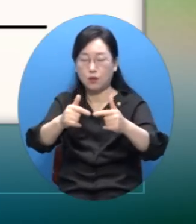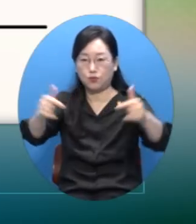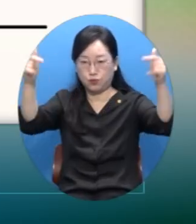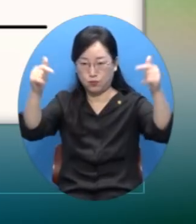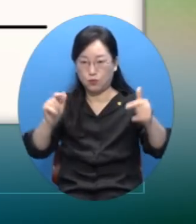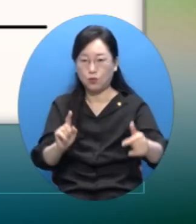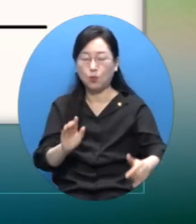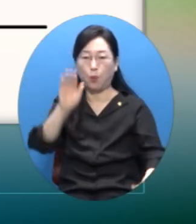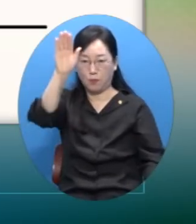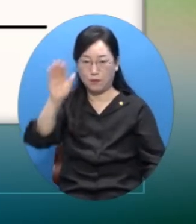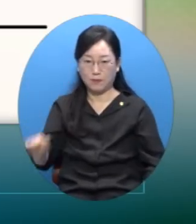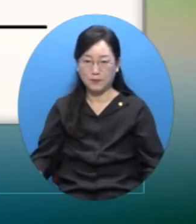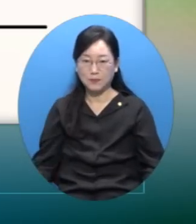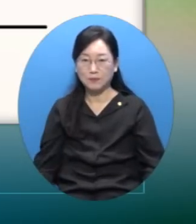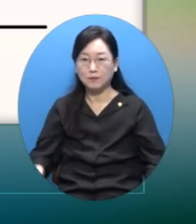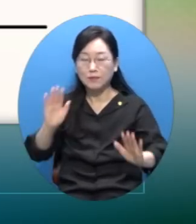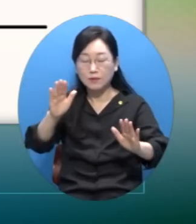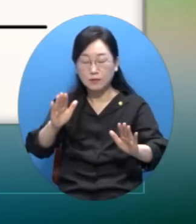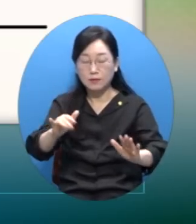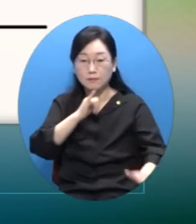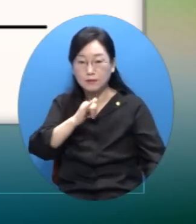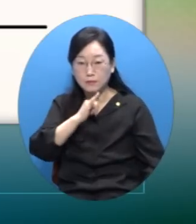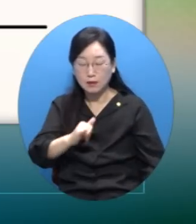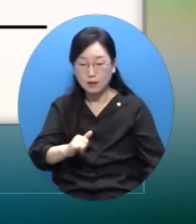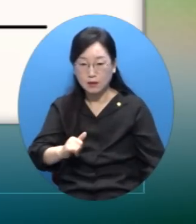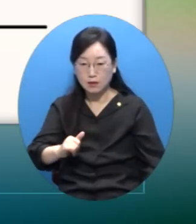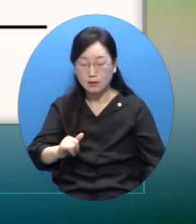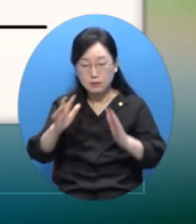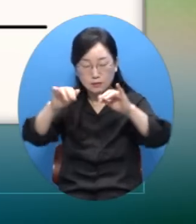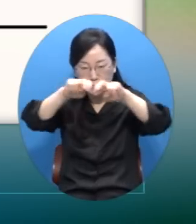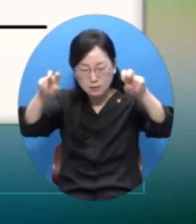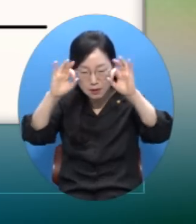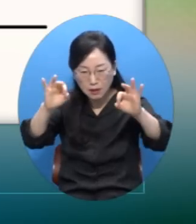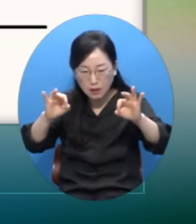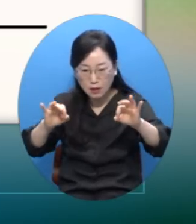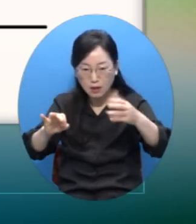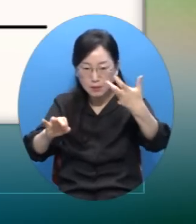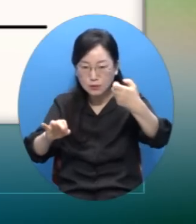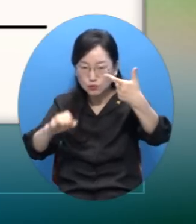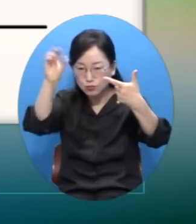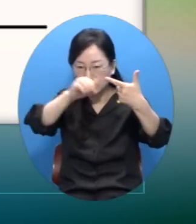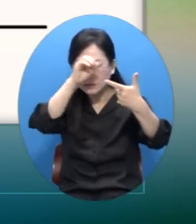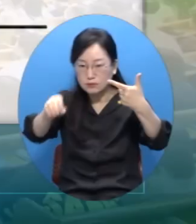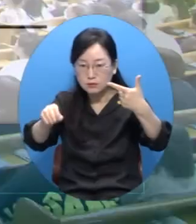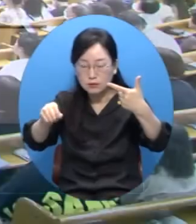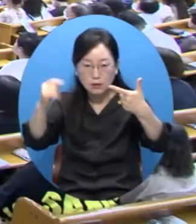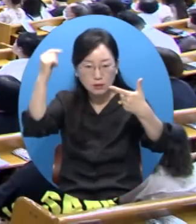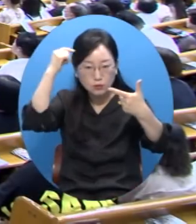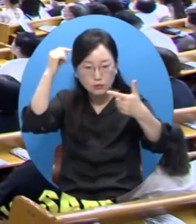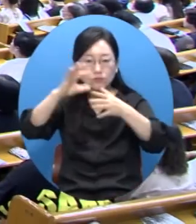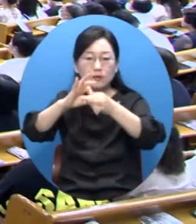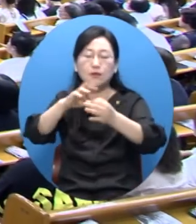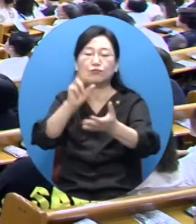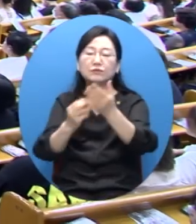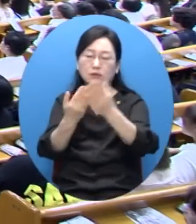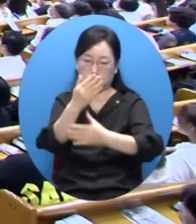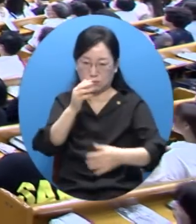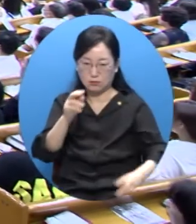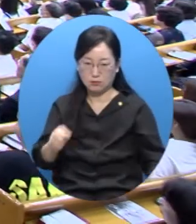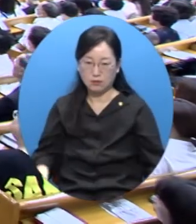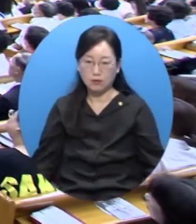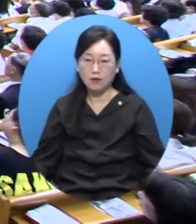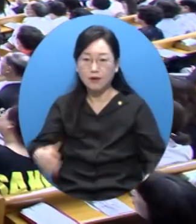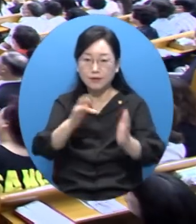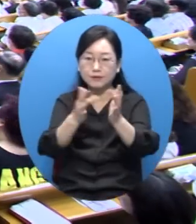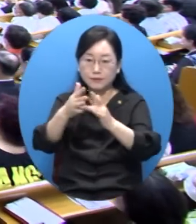사망자의 89%가 정신과 질환을 받았거나 정신질환이 있었을 것이라고 추정됩니다. 우리가 예수님 안에서 이